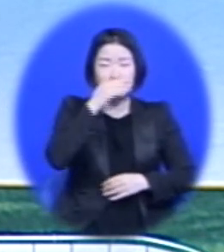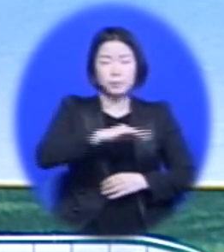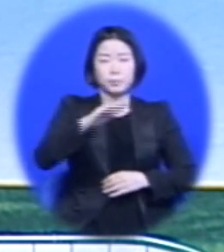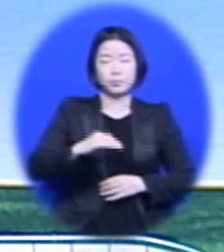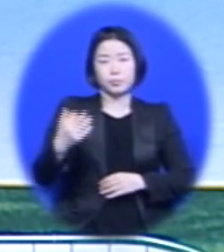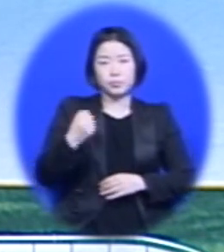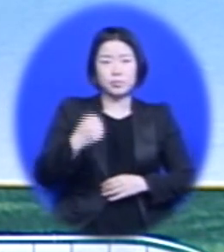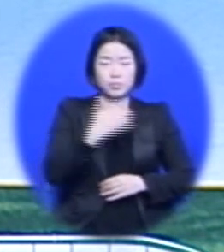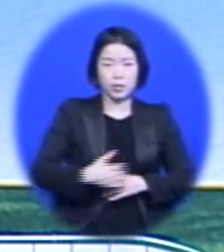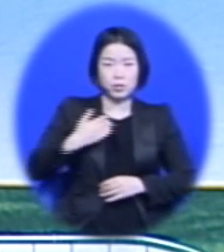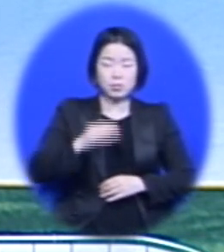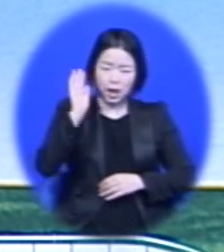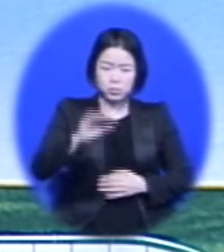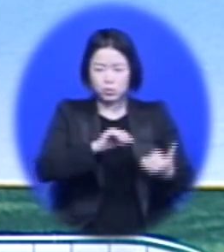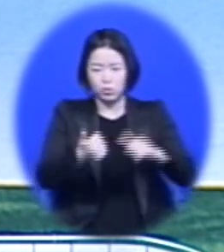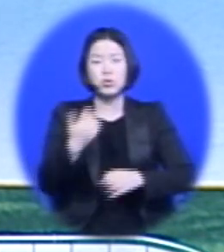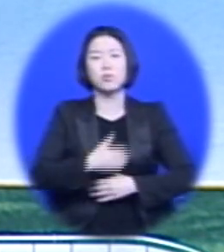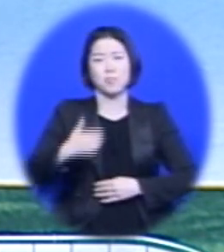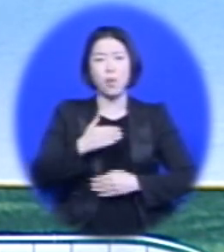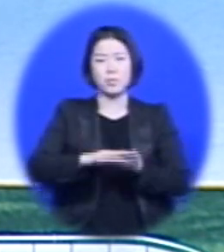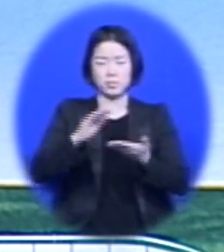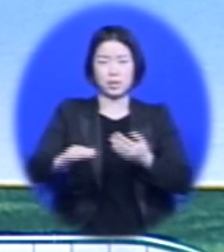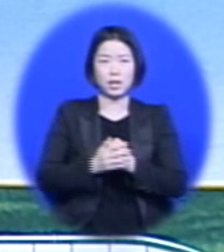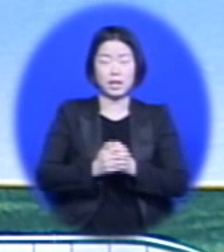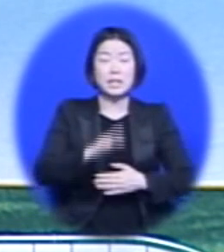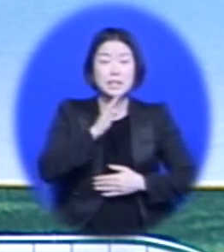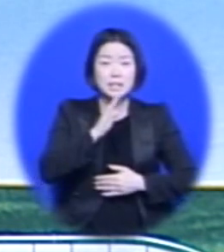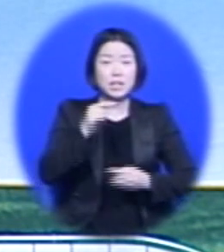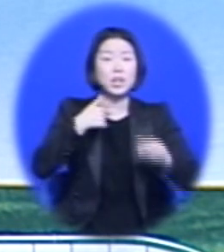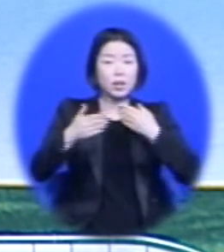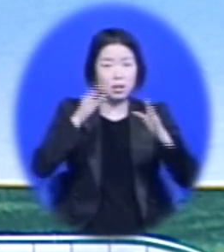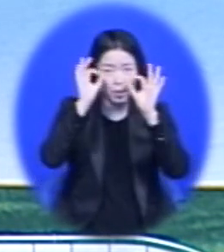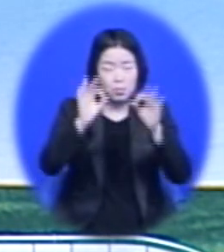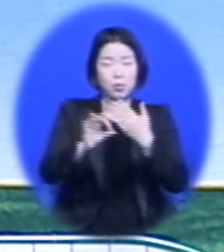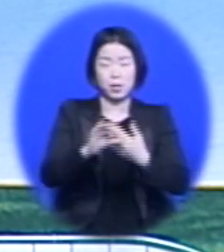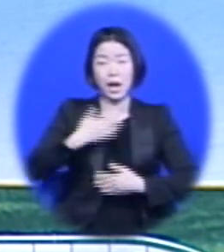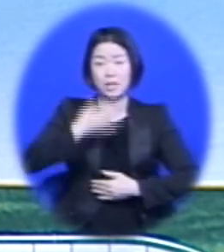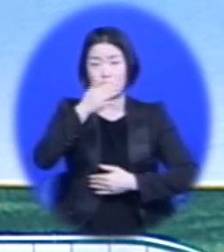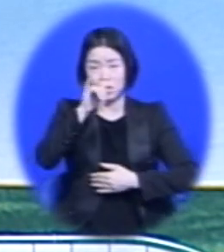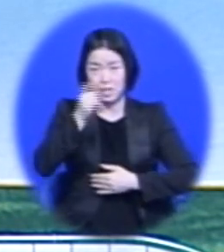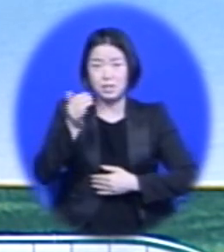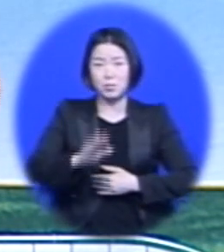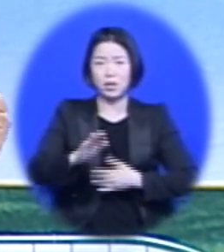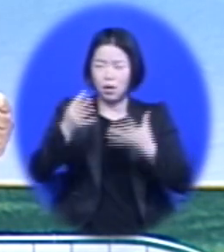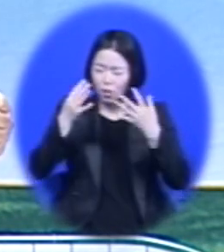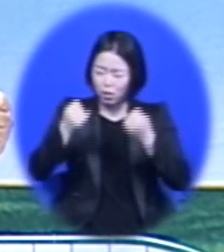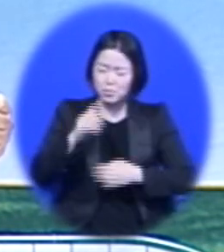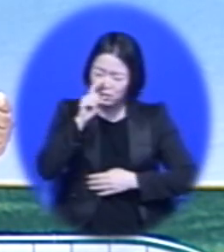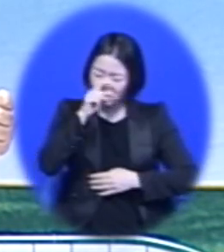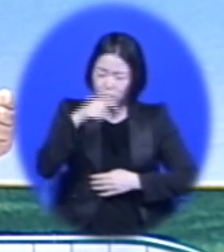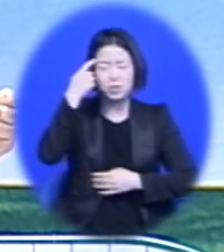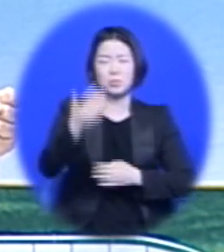육신은요, 죽을 몸입니다. 죽을 몸. 실제로 경험해 보면 알 수 있지만 얼마나